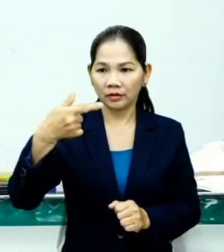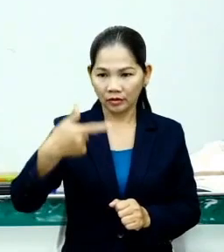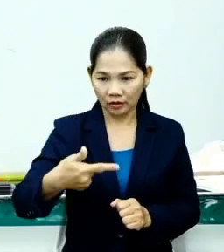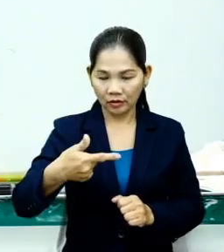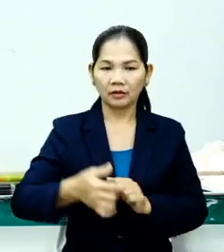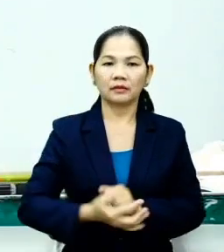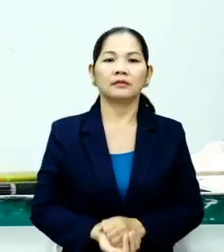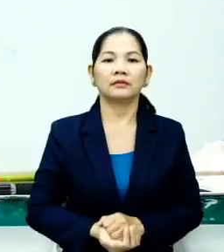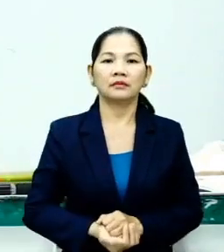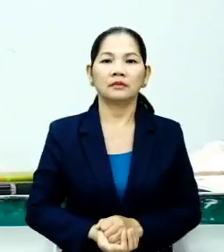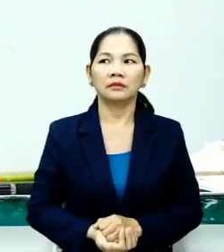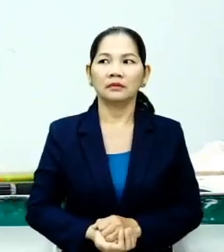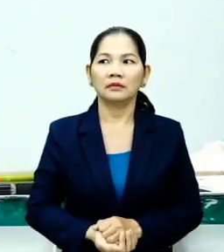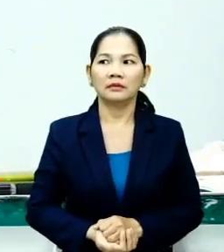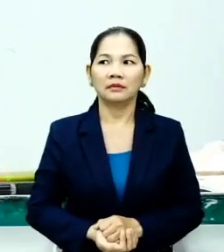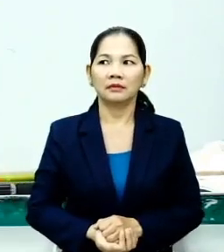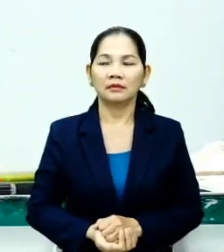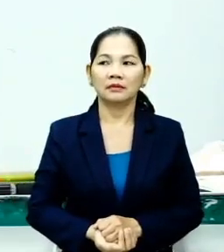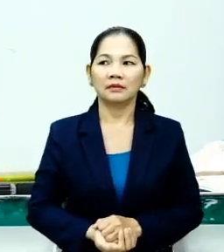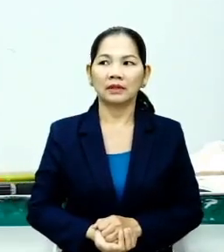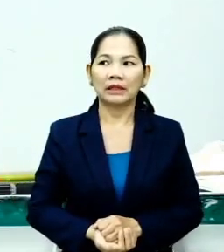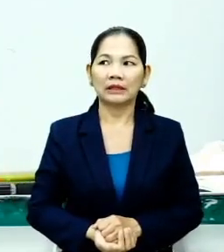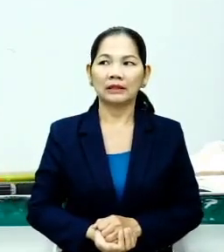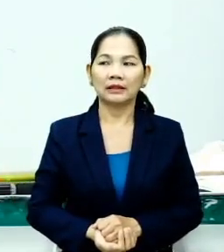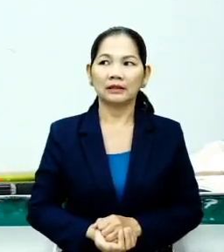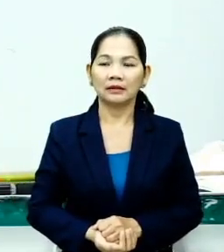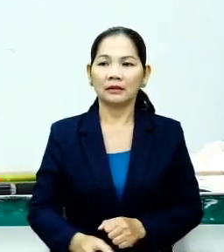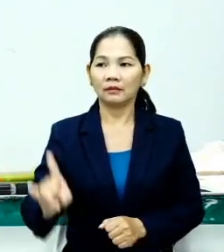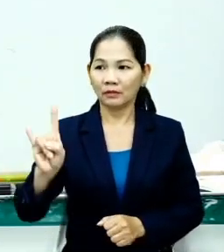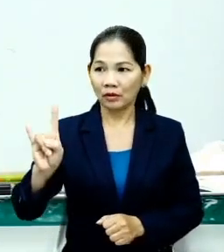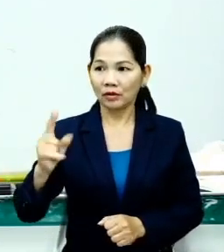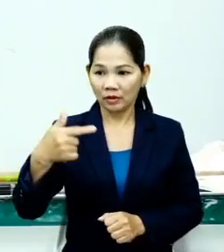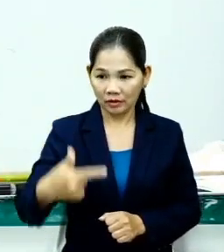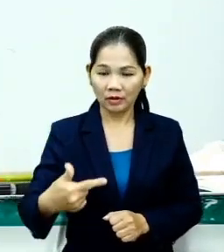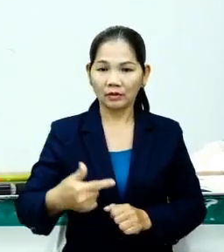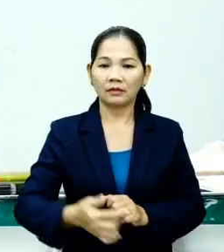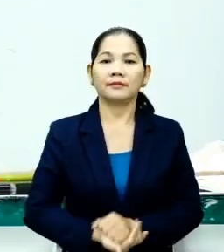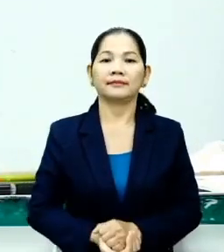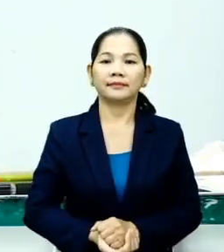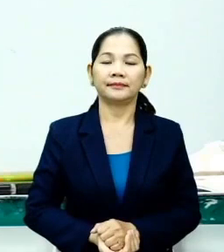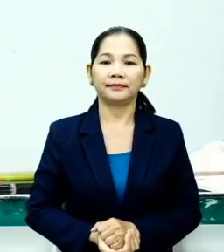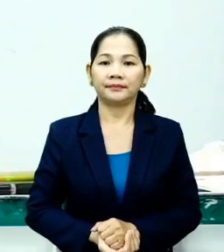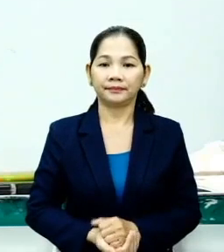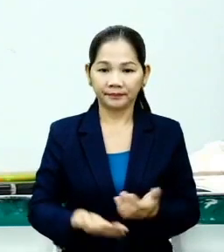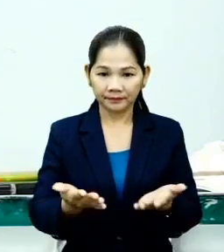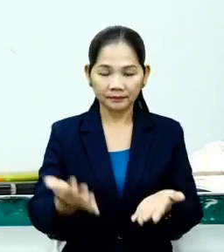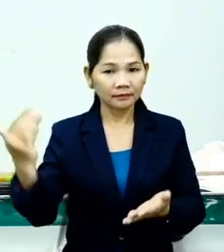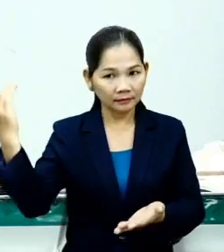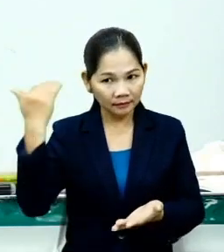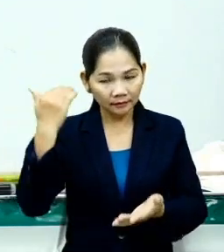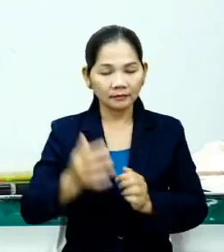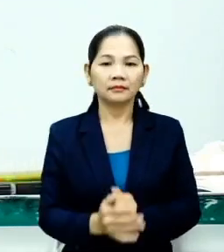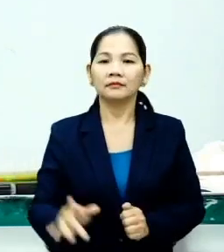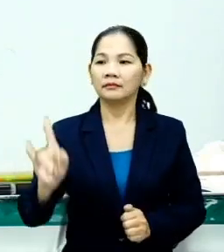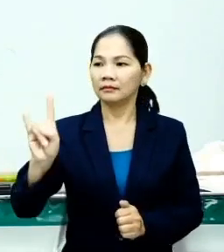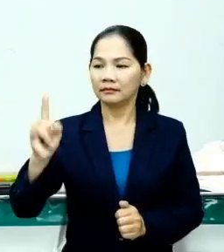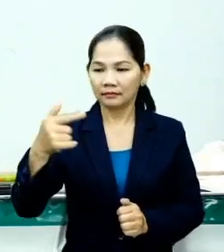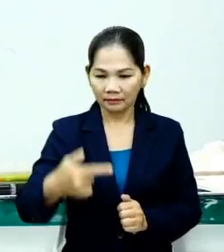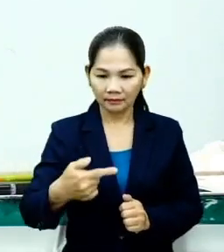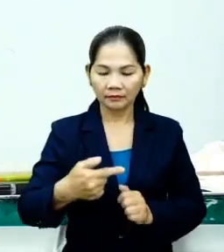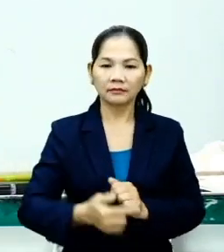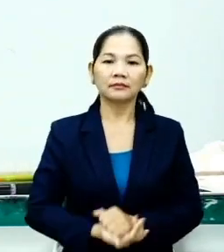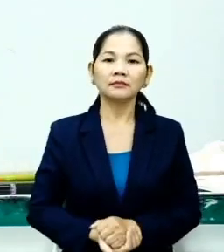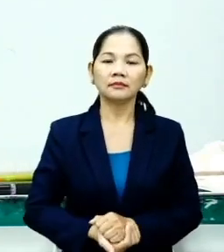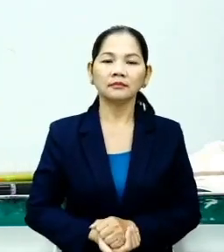con sẽ ăn được bằng lơ số mà chồ cha con bằng lơ số cho mùi nhẹ cổ mà